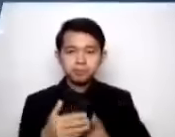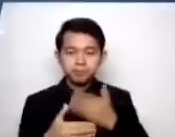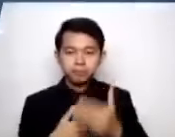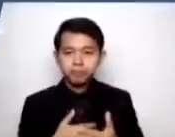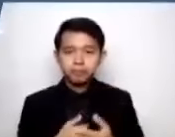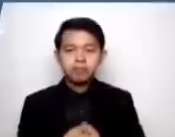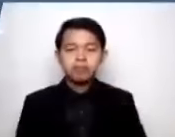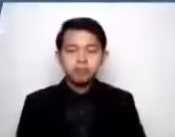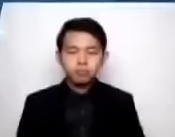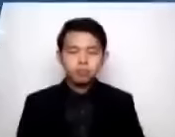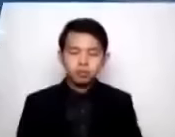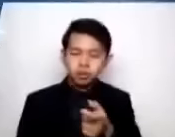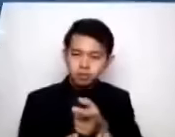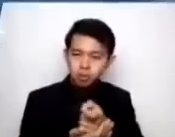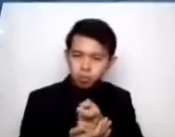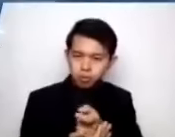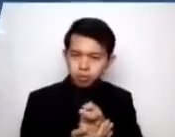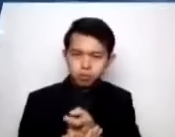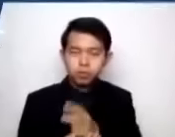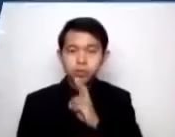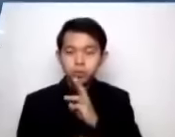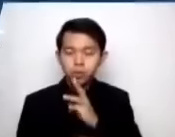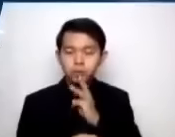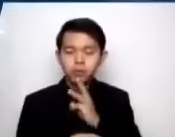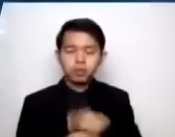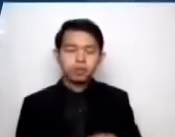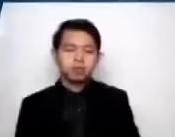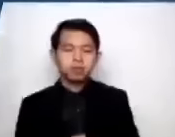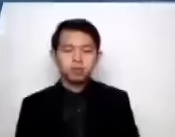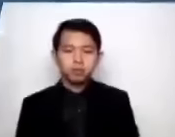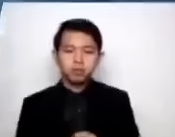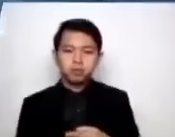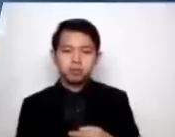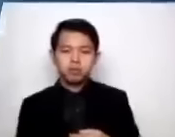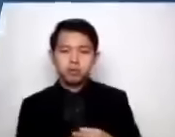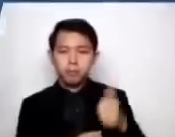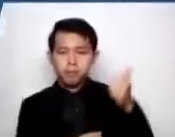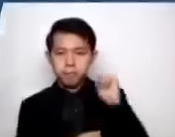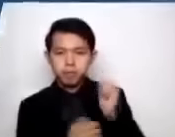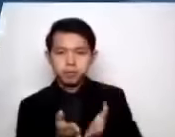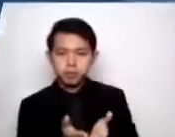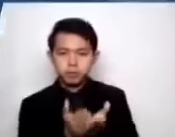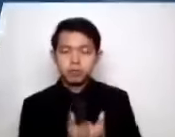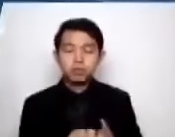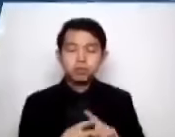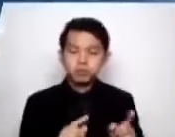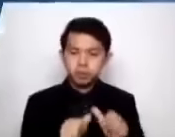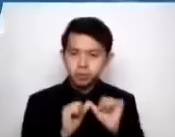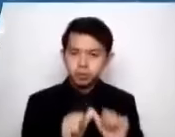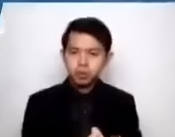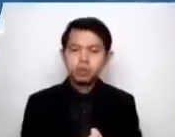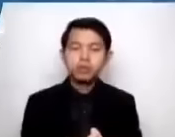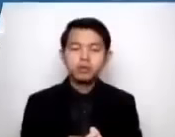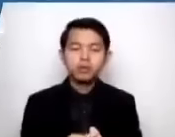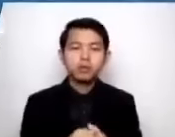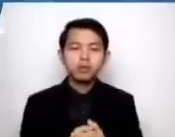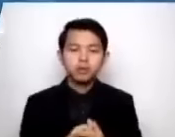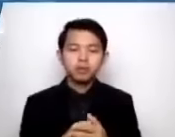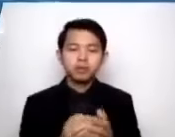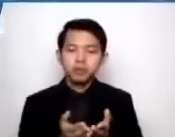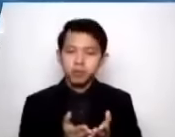sa likuran ng barko. Patuloy ang pagtakbo ng BRP Dato Pagbuwaya patungo sa direksyon ng Scarborough Shoal nang habulin